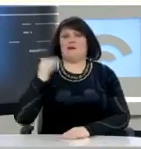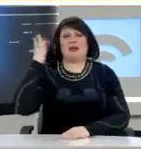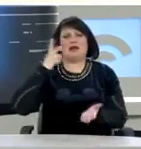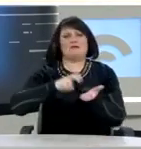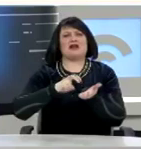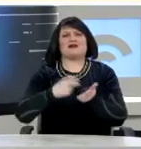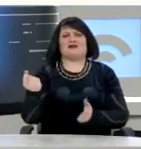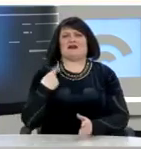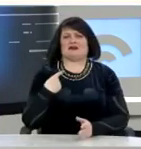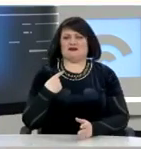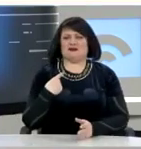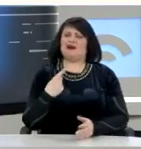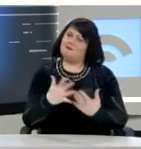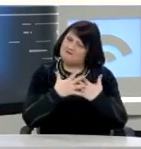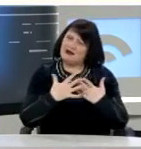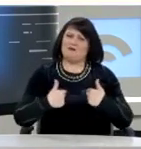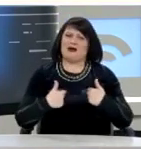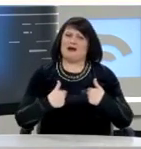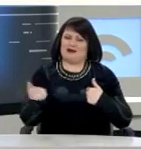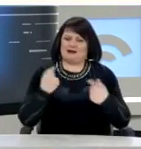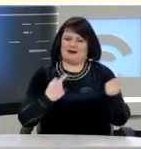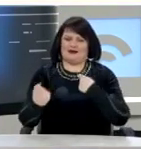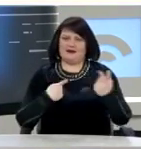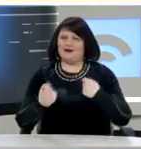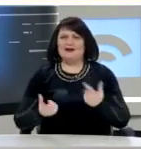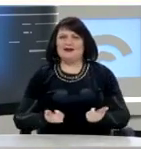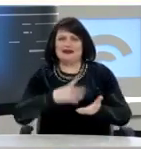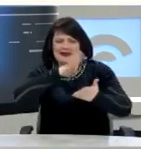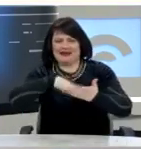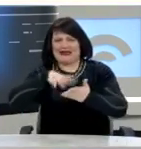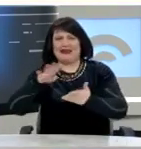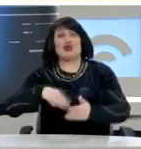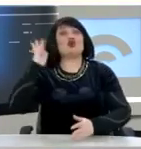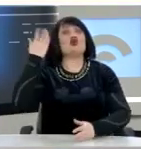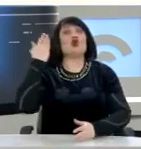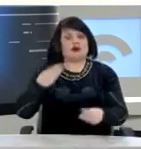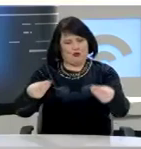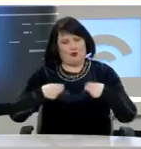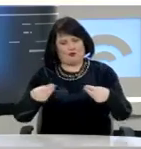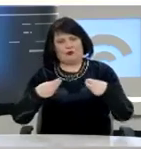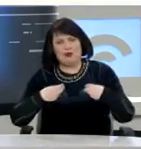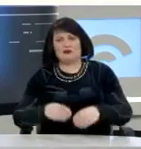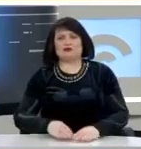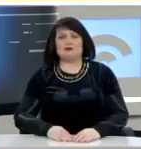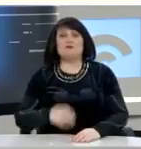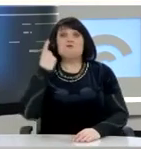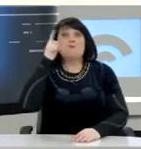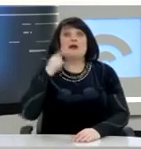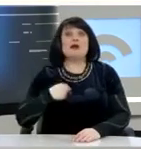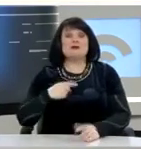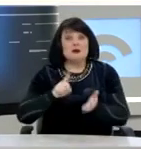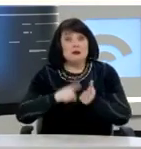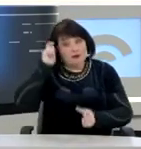πρέσβες, έχουν και πρέσβες που με αγαπάνε, μου στείλανε κείμενα από εκείνη την εποχή. Αυτό που δεν ήξερα και πρέπει να